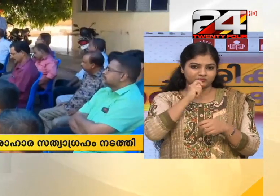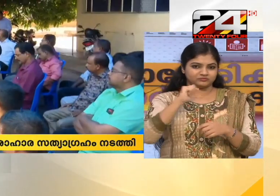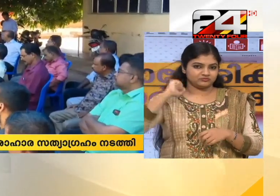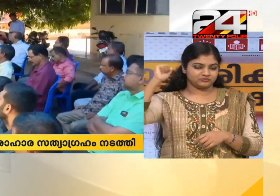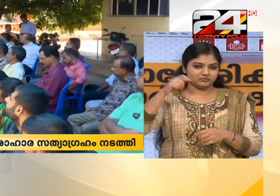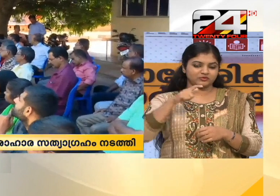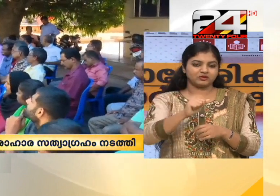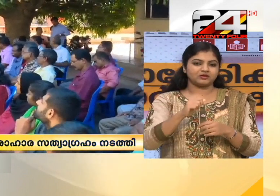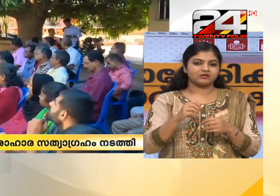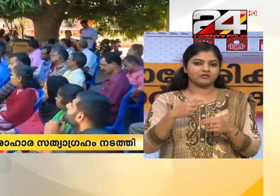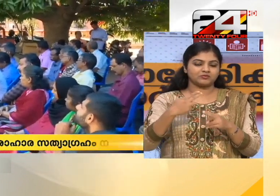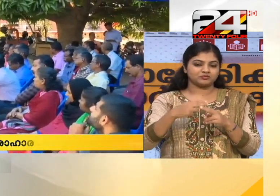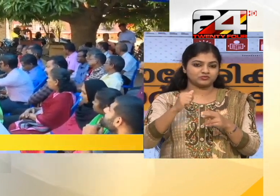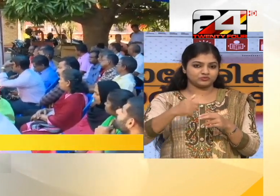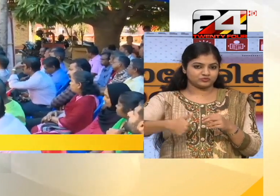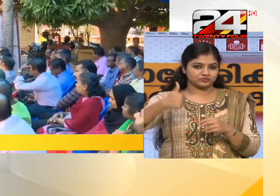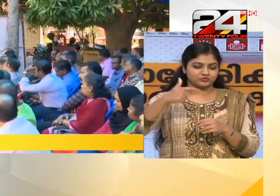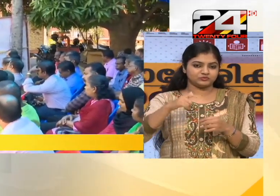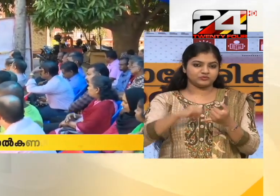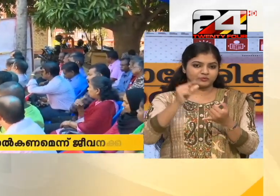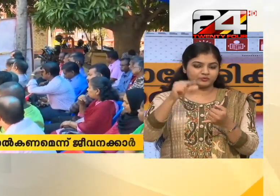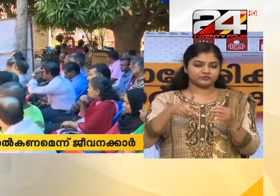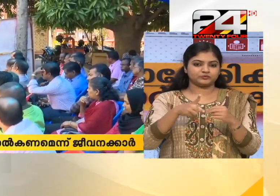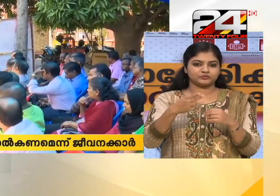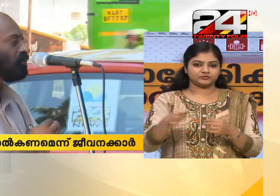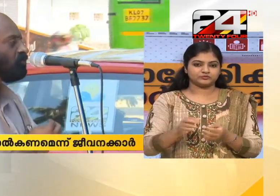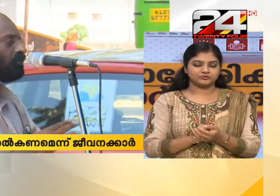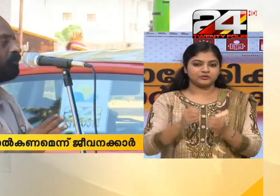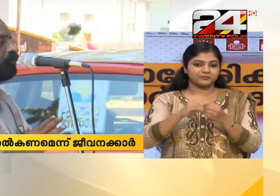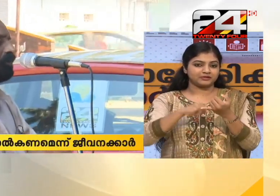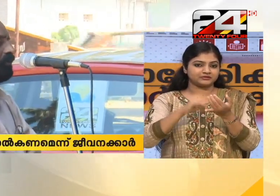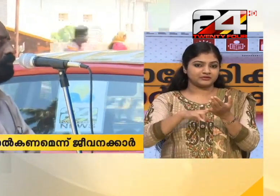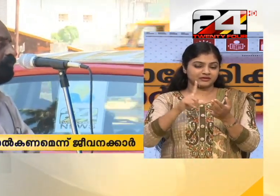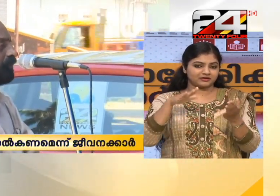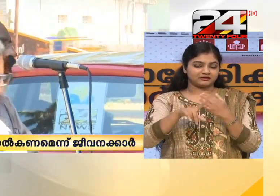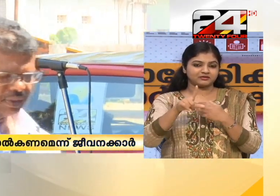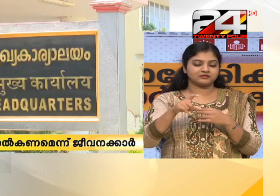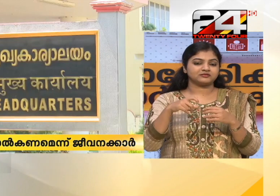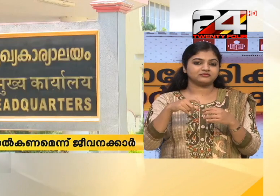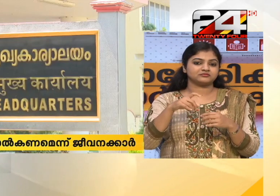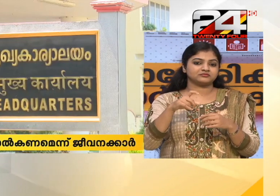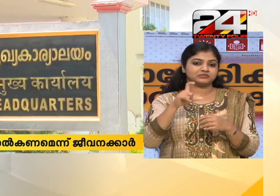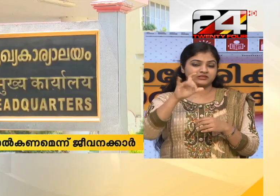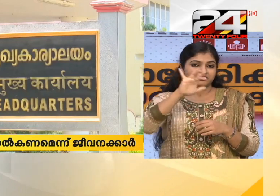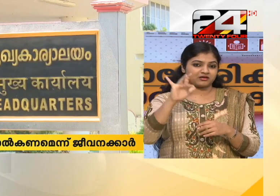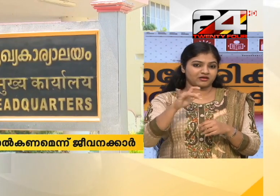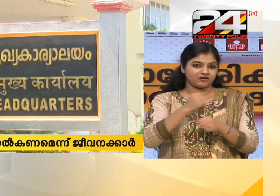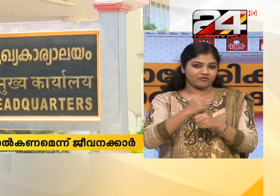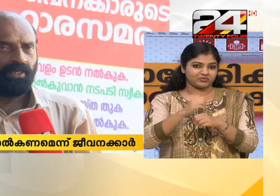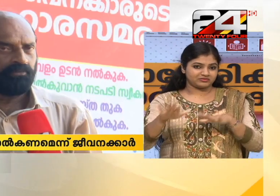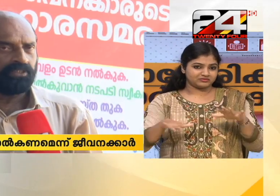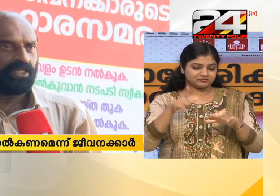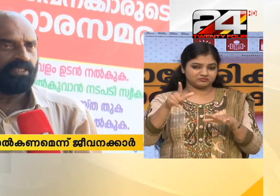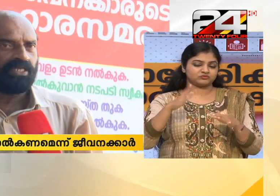എംപ്ലോയീസ് യൂണിയൻ സംസ്ഥാന സെക്രട്ടറി സി സന്തോഷ് കുമാർ ഉദ്ഘാടനം ചെയ്തു. BSNL-നെതിരെ കേന്ദ്ര സർക്കാർ നടത്തുന്ന നീക്കങ്ങൾ അവസാനിപ്പിക്കണമെന്ന് സന്തോഷ് കുമാർ പറഞ്ഞു.